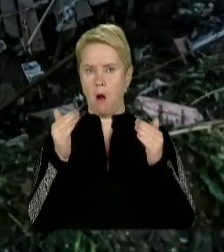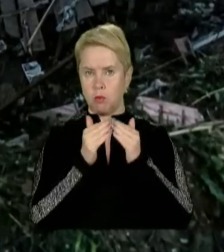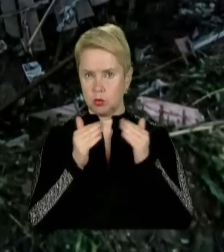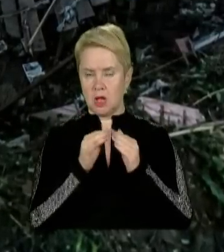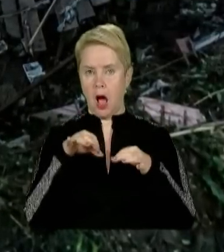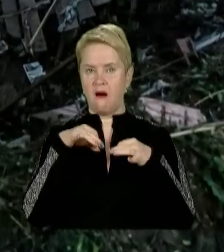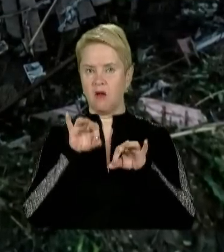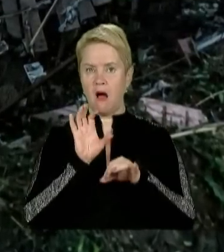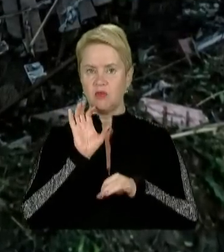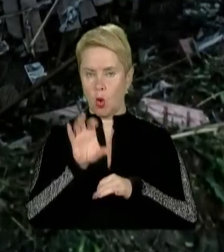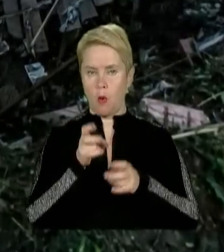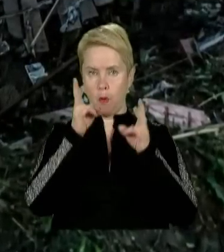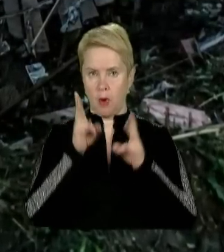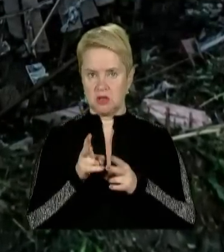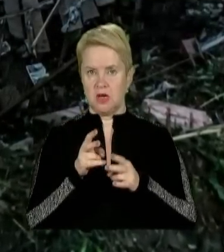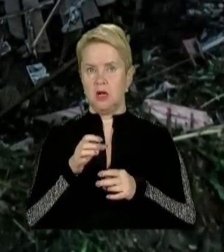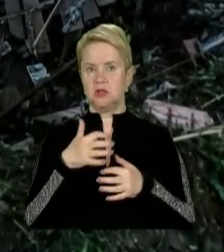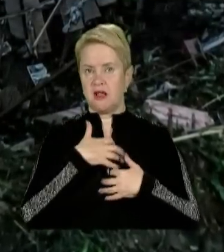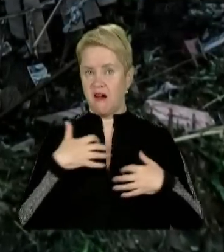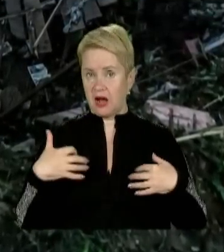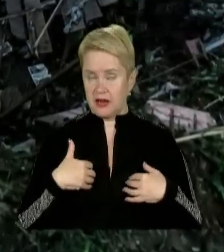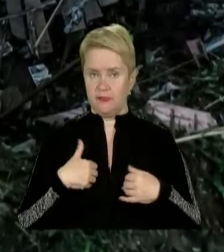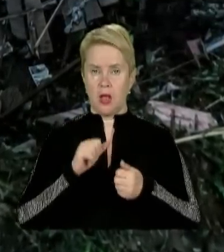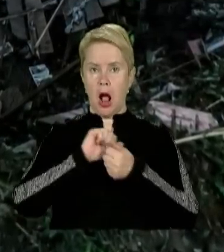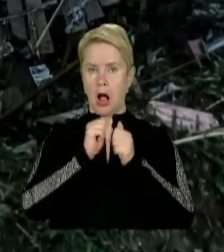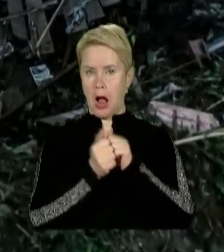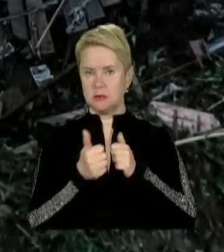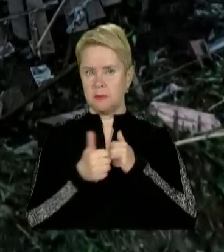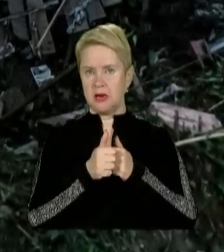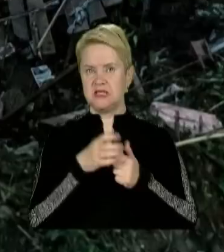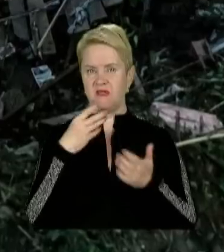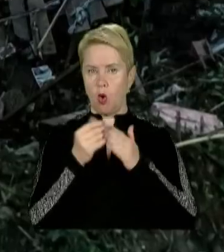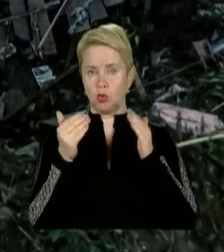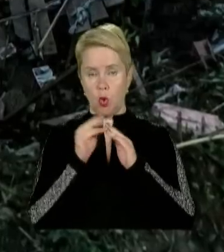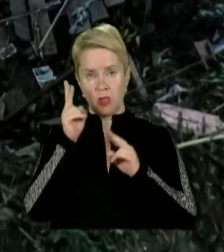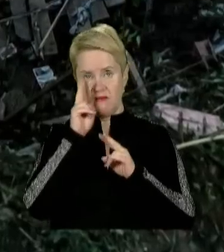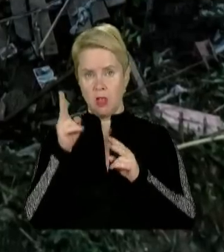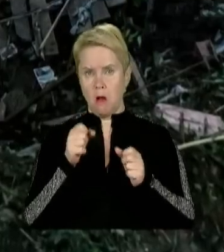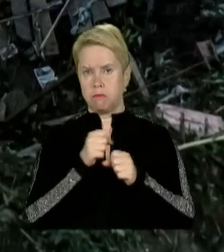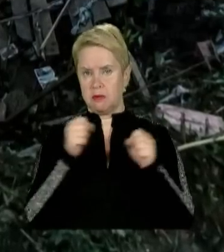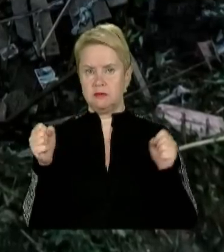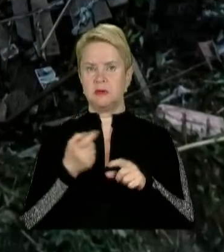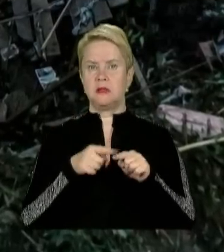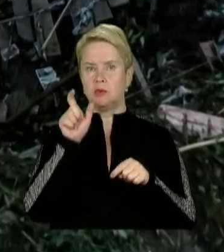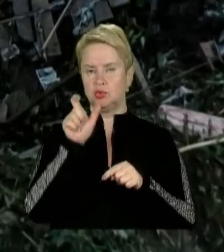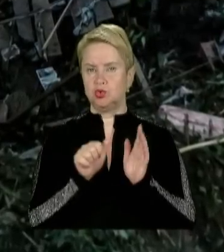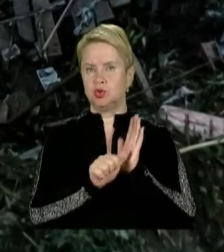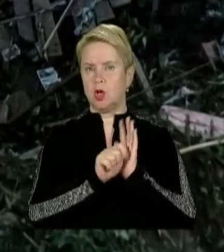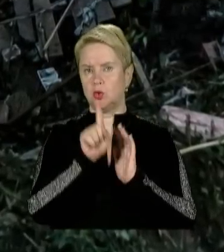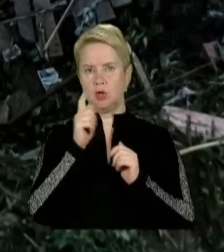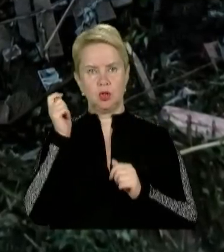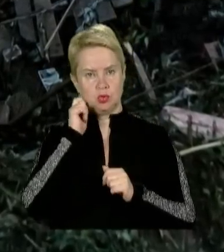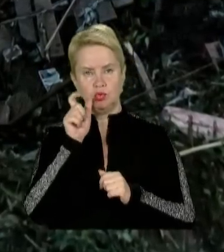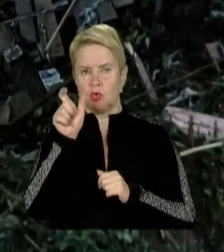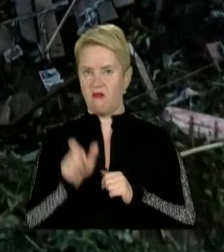та автобус. Постраждали свійські тварини. А у Кам'янці біля свого дома на невідомому боєприпасі підірвався